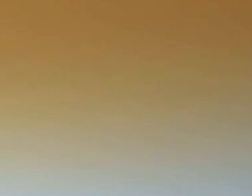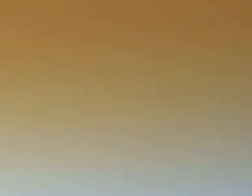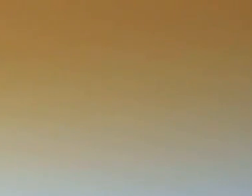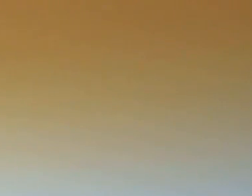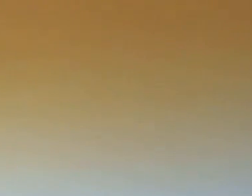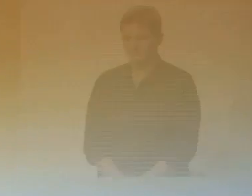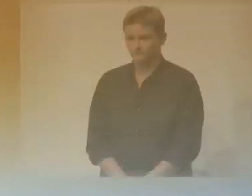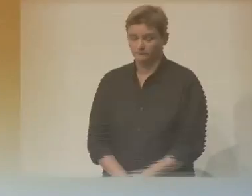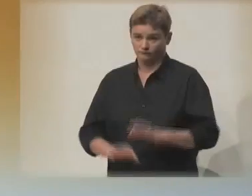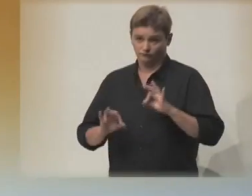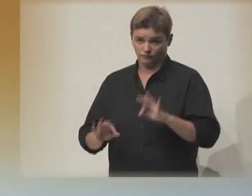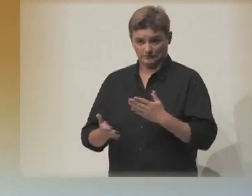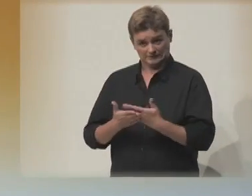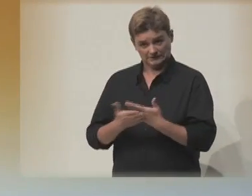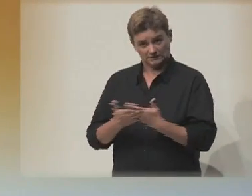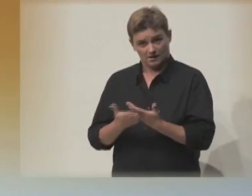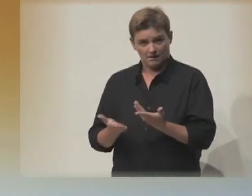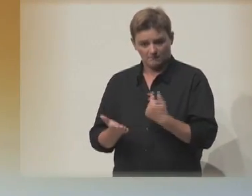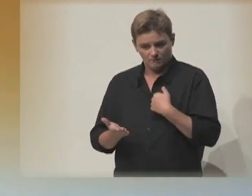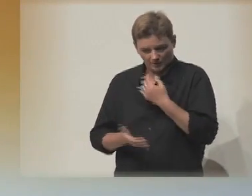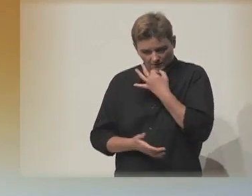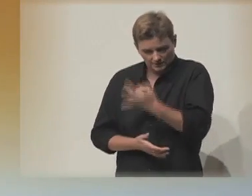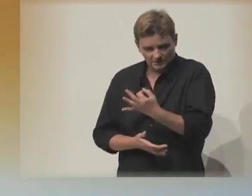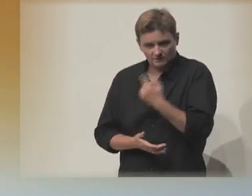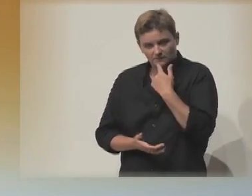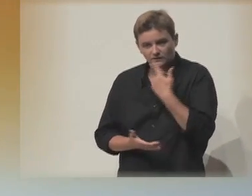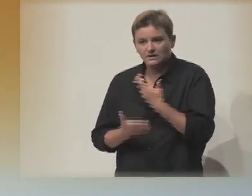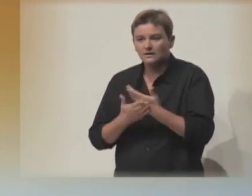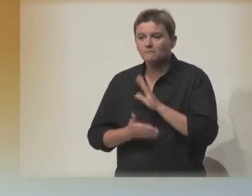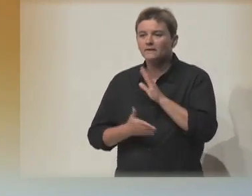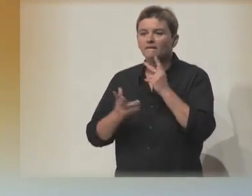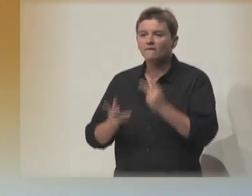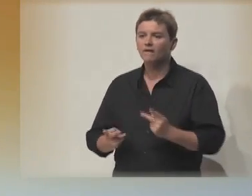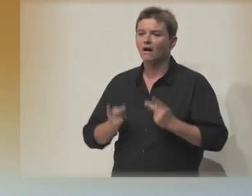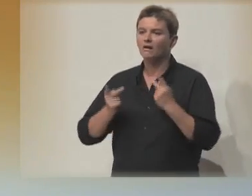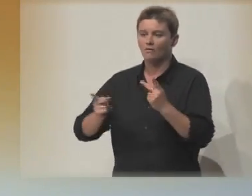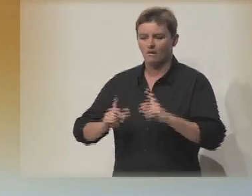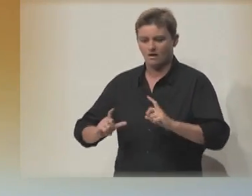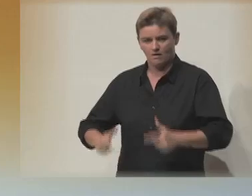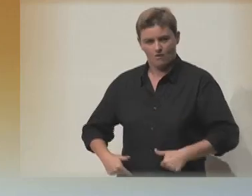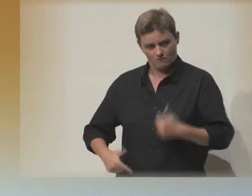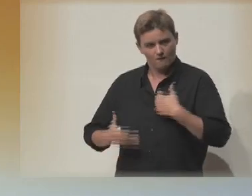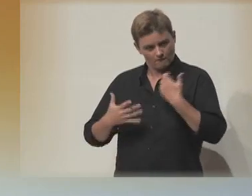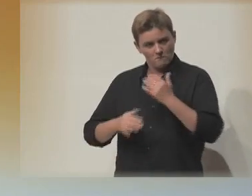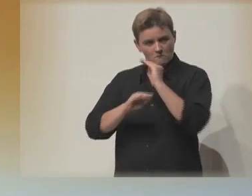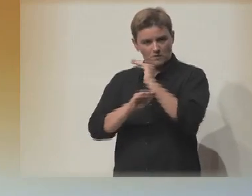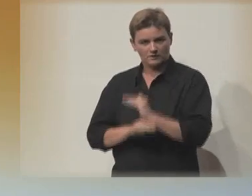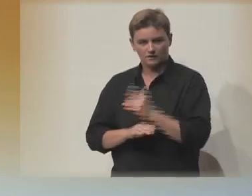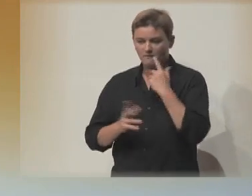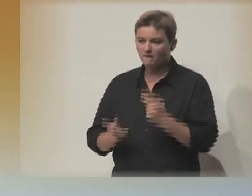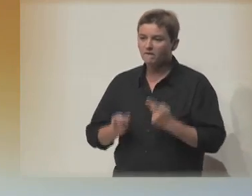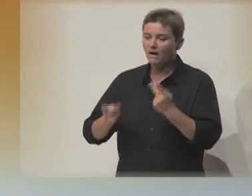Et vous voyez qu'en défendant cela, je défends les valeurs de l'école, qui sont des valeurs